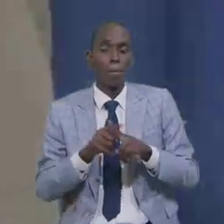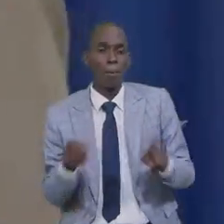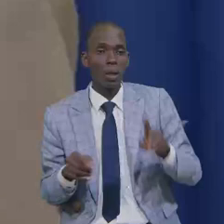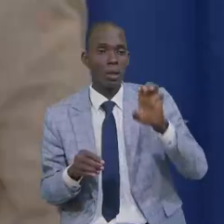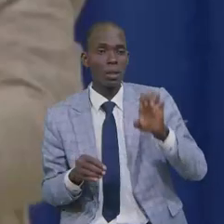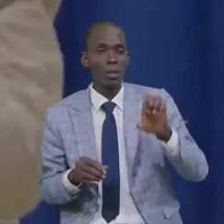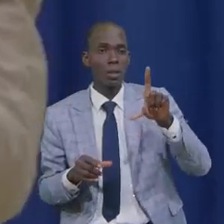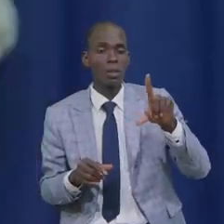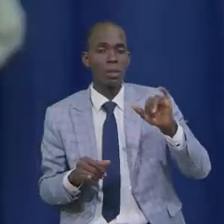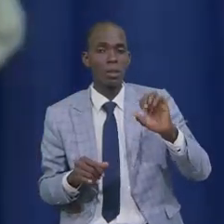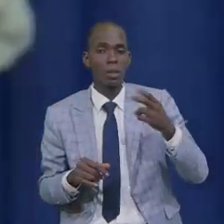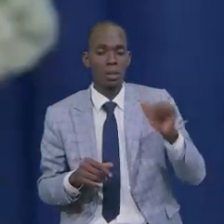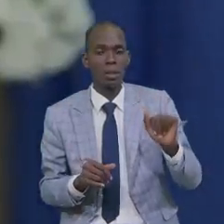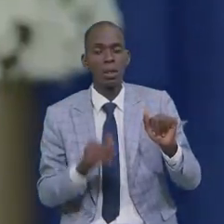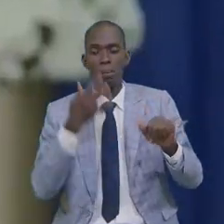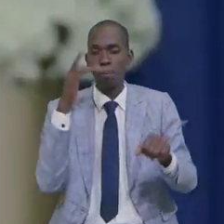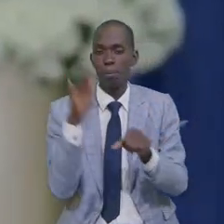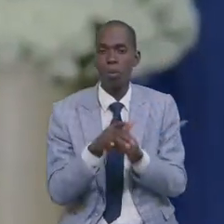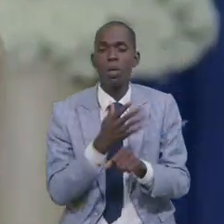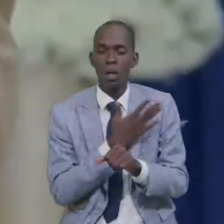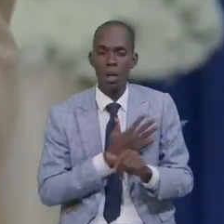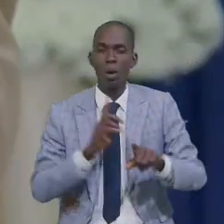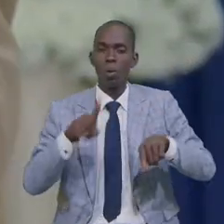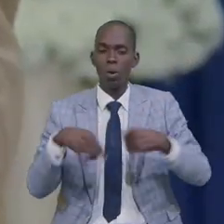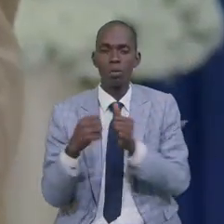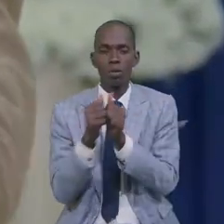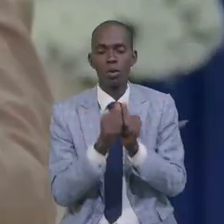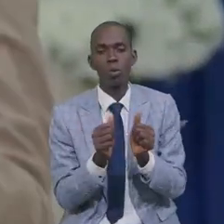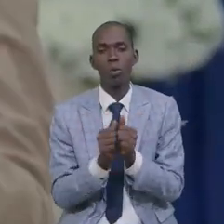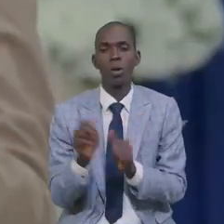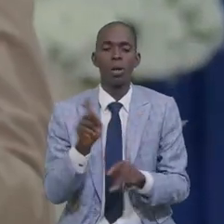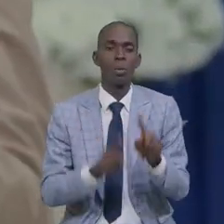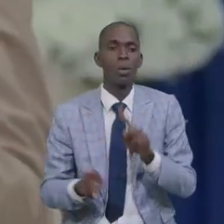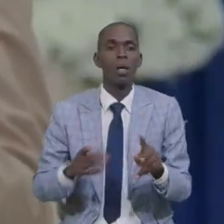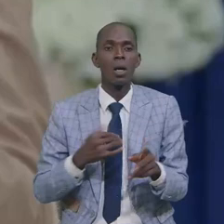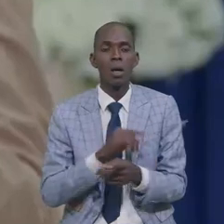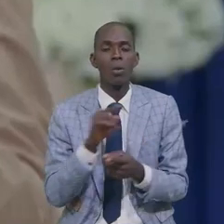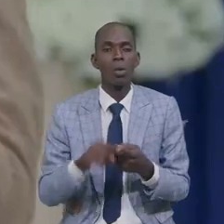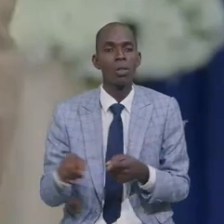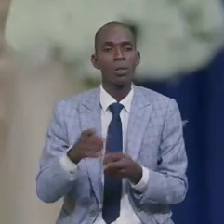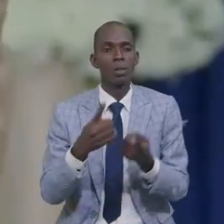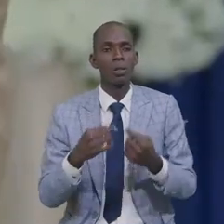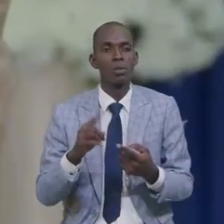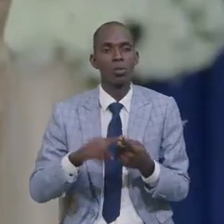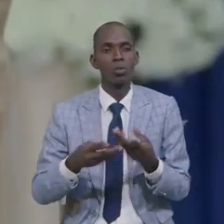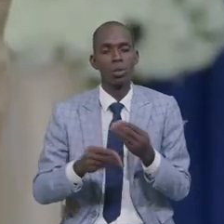Élie dit, il partit avec eux. Arrivé au Jourdain,